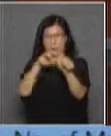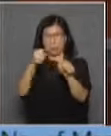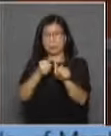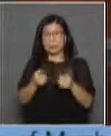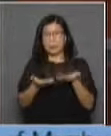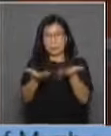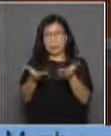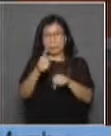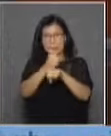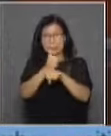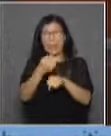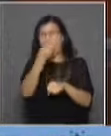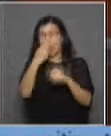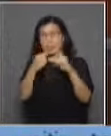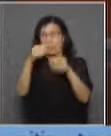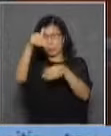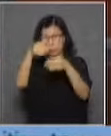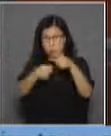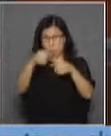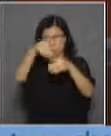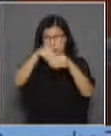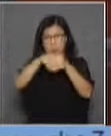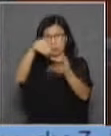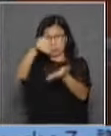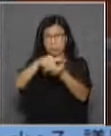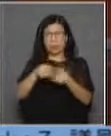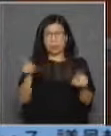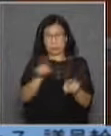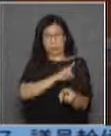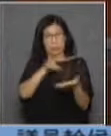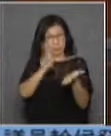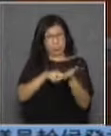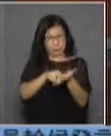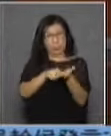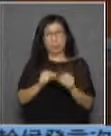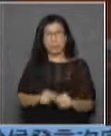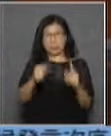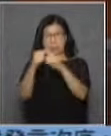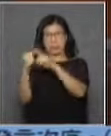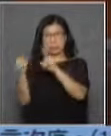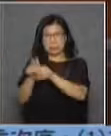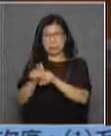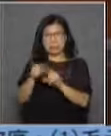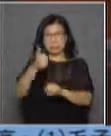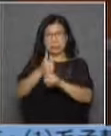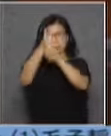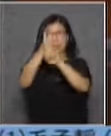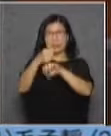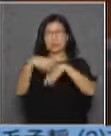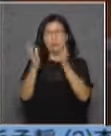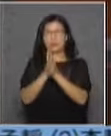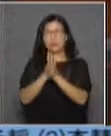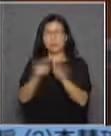市民作公投決定啊，我絕對相信市民係一定支持，大比數支